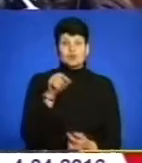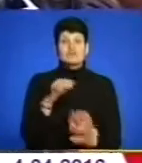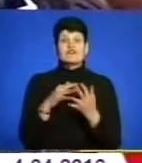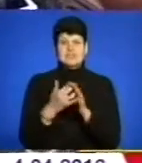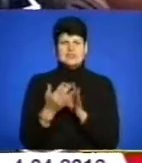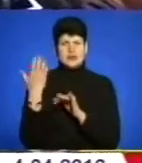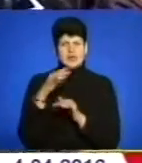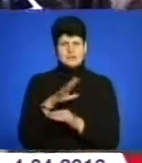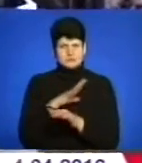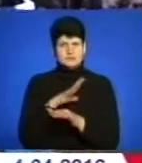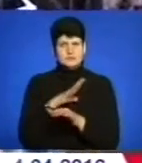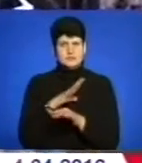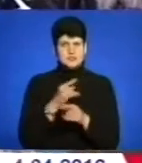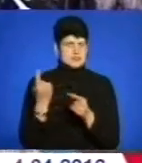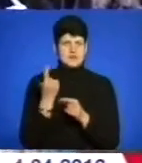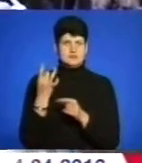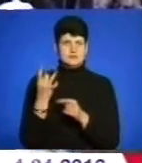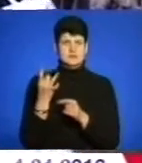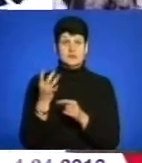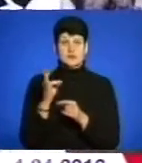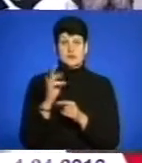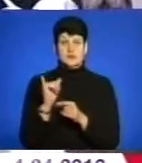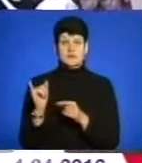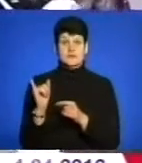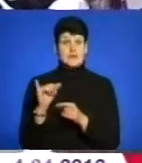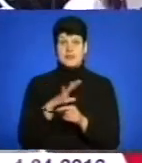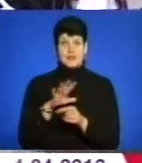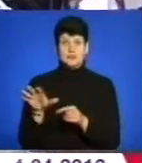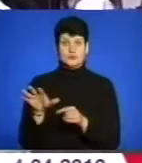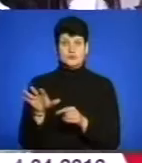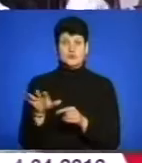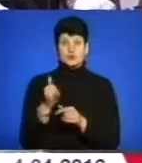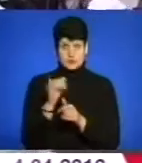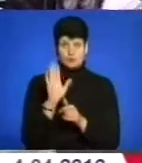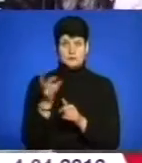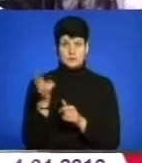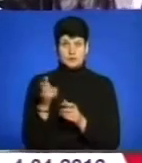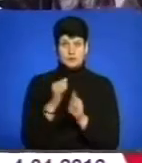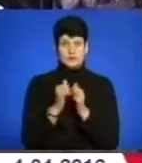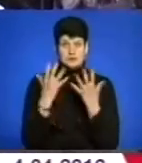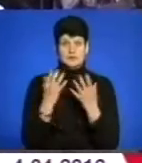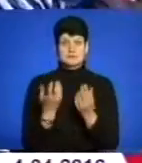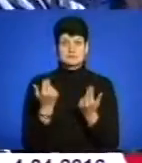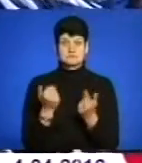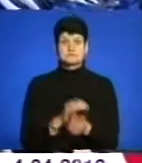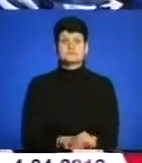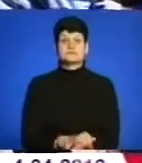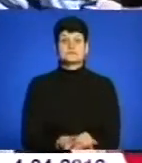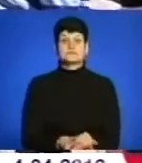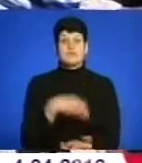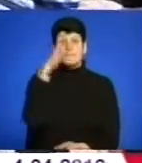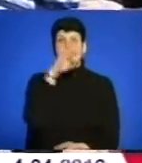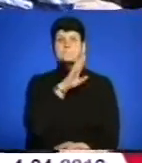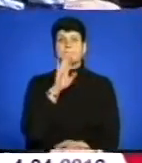були раніше качельки, чи це перші качелі? Ні. Не були, так? Будеш сюди приходити кожного дня? Так.